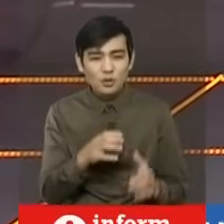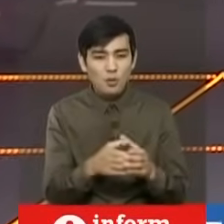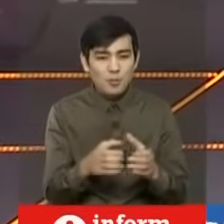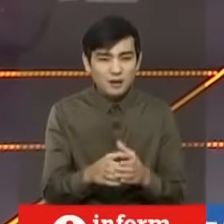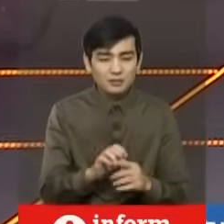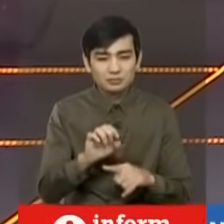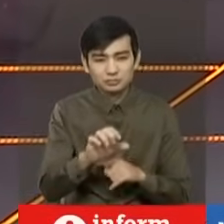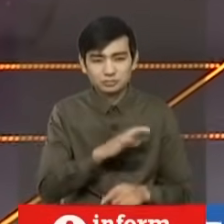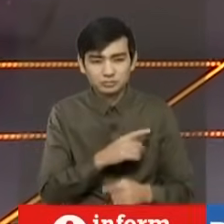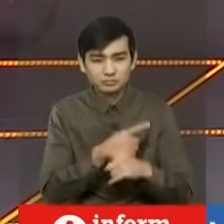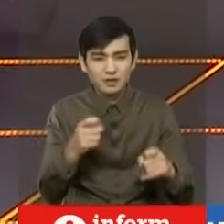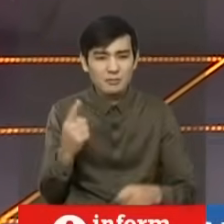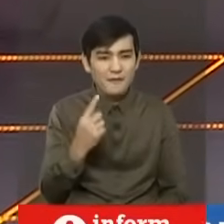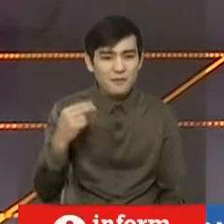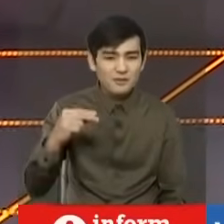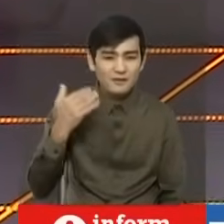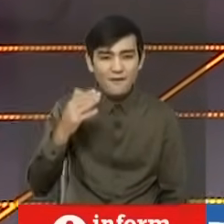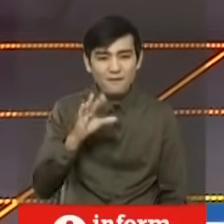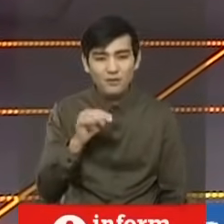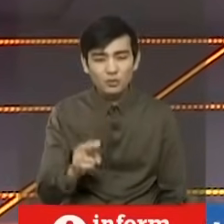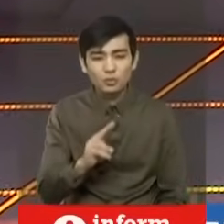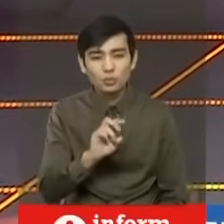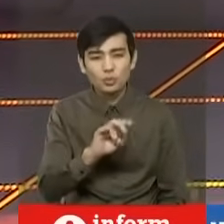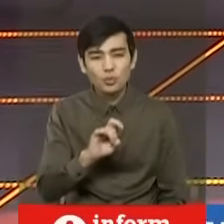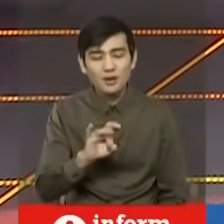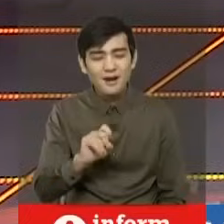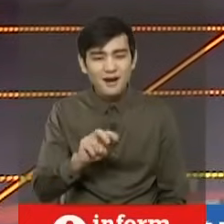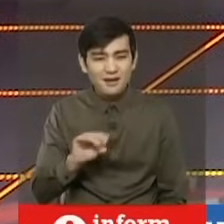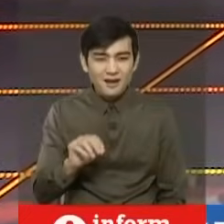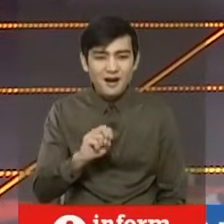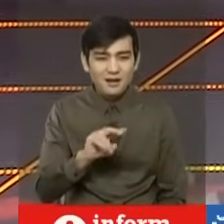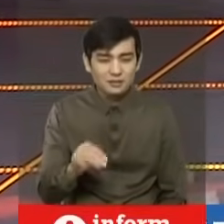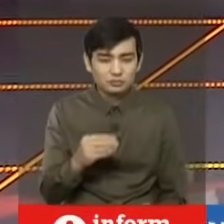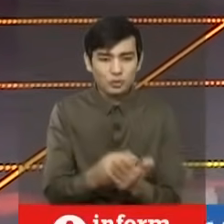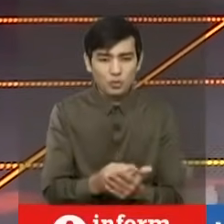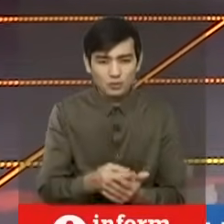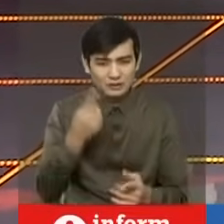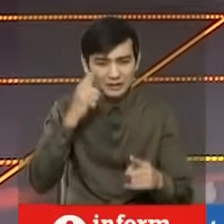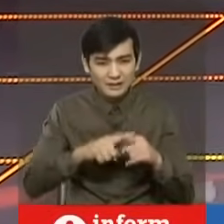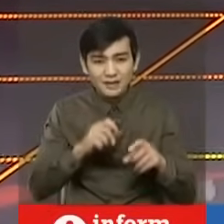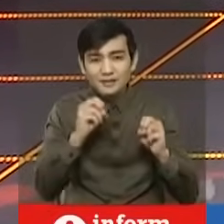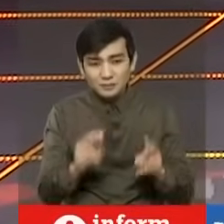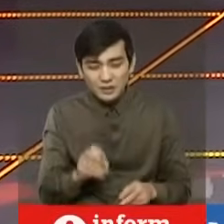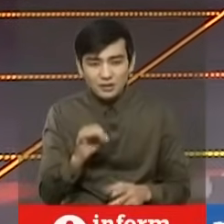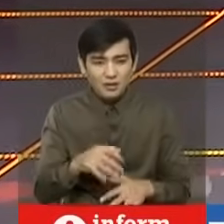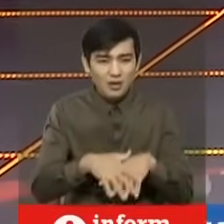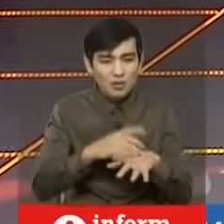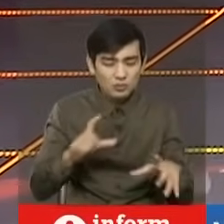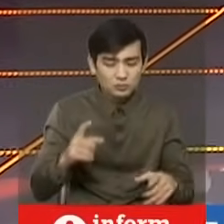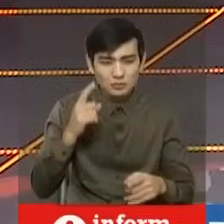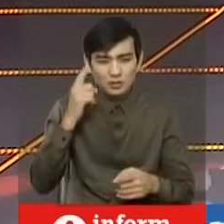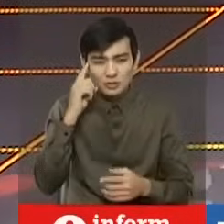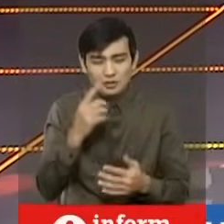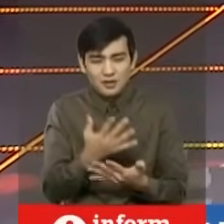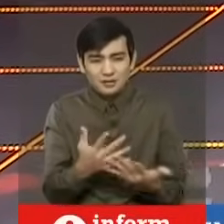принадлежащая внуку первого президента Нурали алиеву учитывая дороговизну оборудование общественники недоумевают Почему